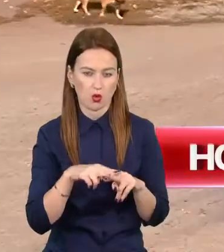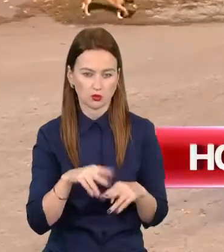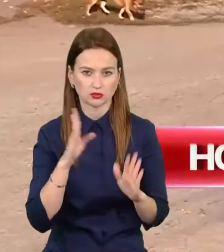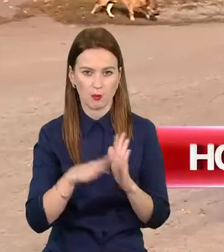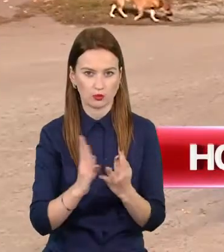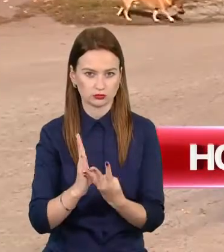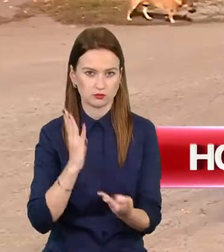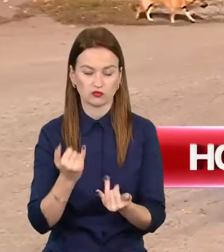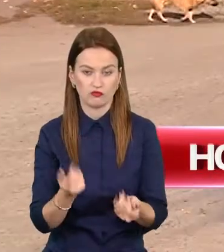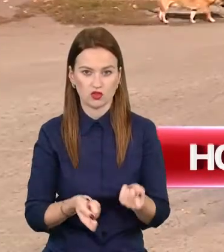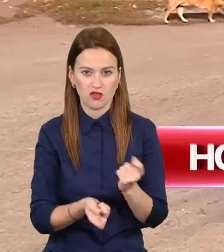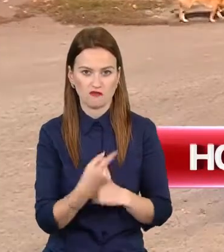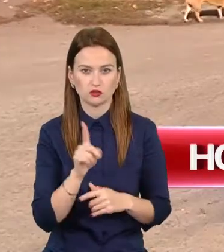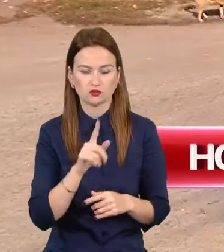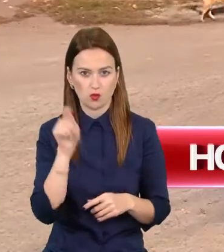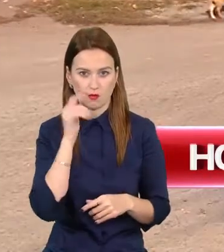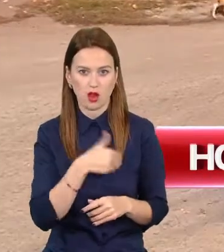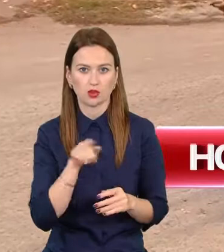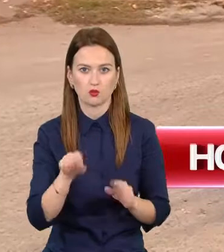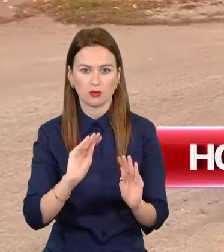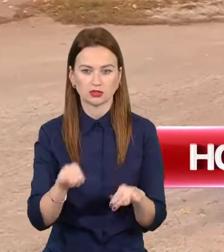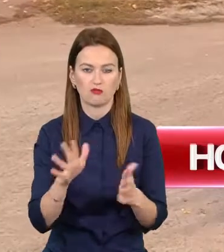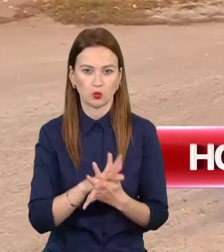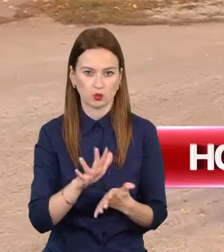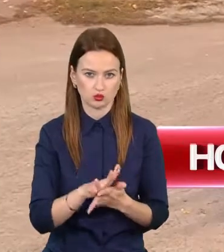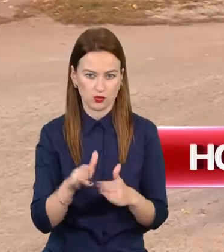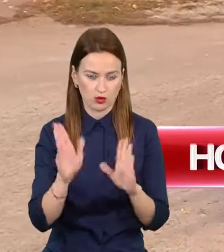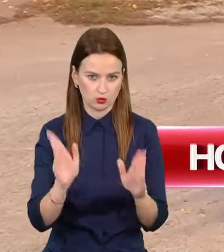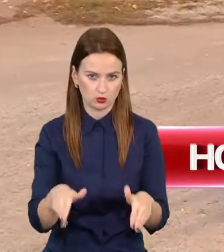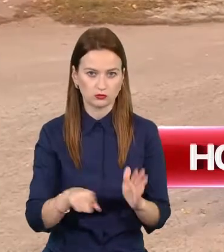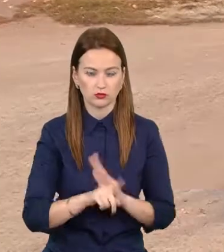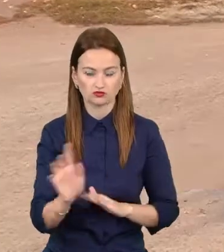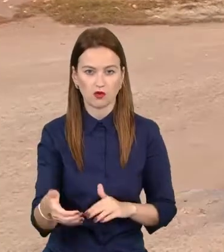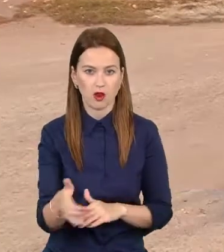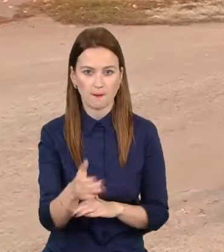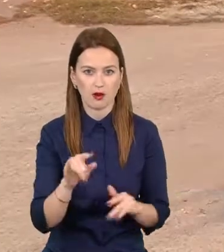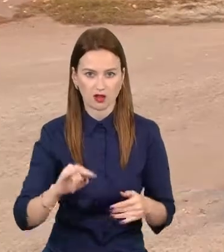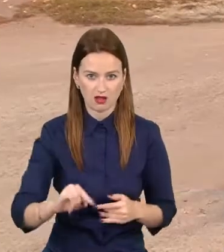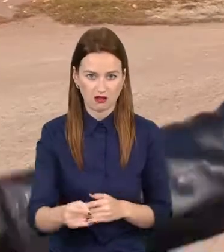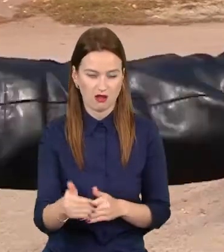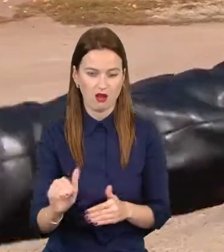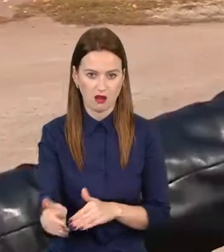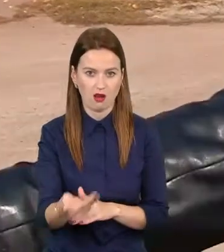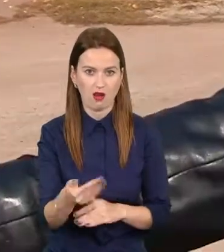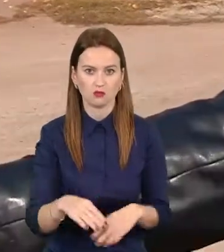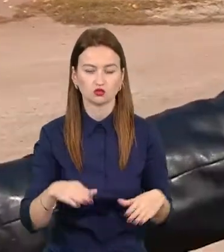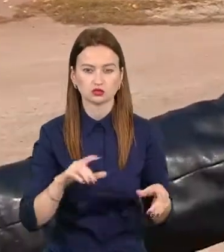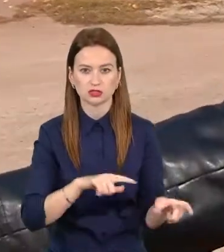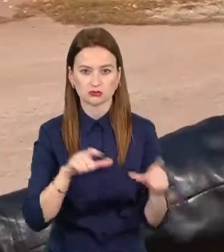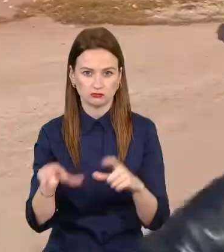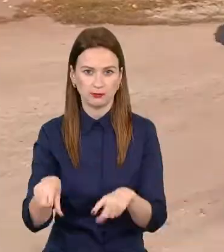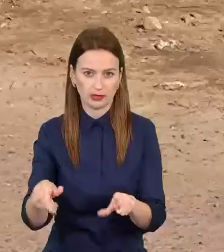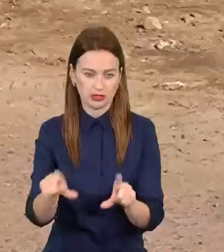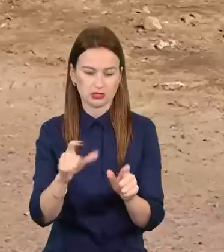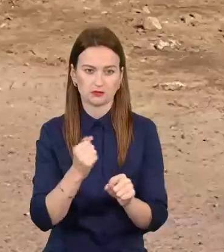что ребята просто хотят здесь поставить мусорку. Они вот начали копать уже яму, хотели ее прокопать подальше, заложить вот этими плитами, которые они